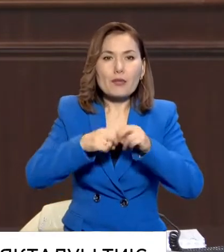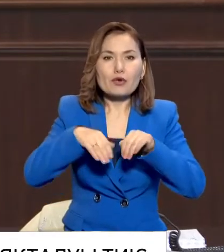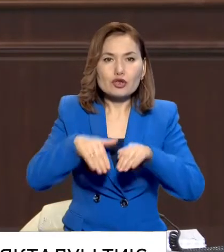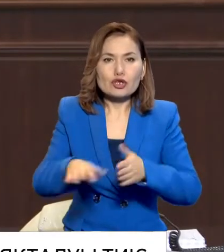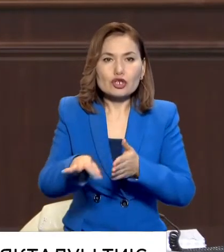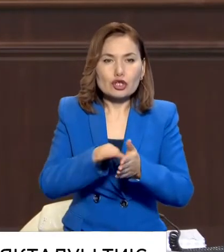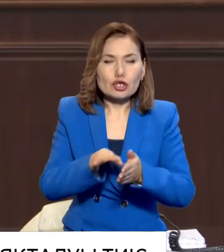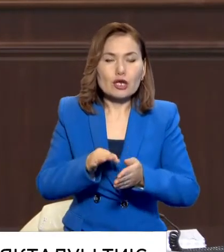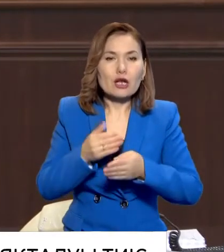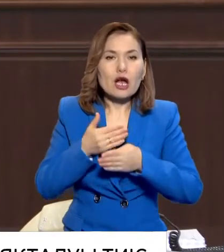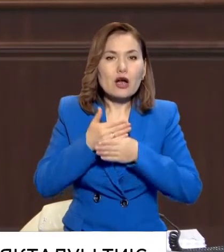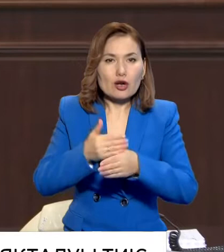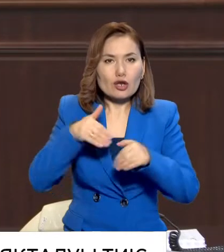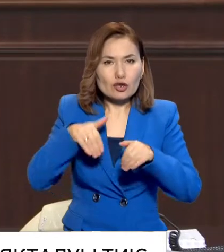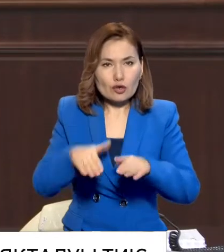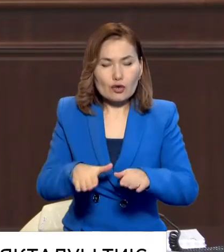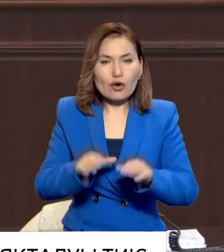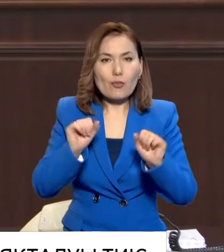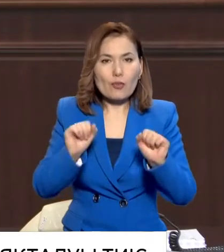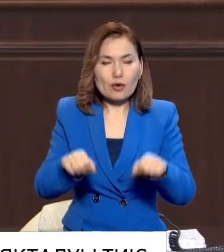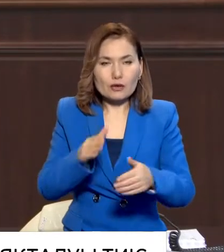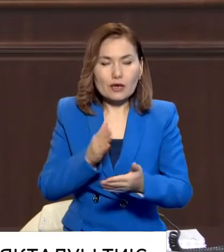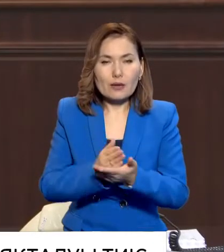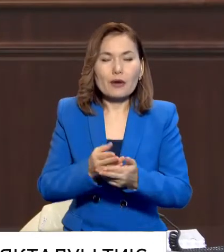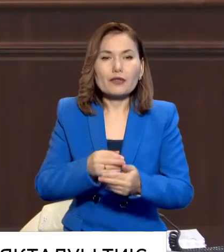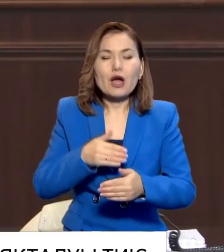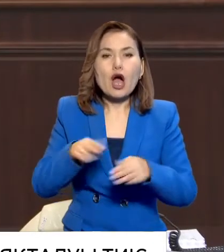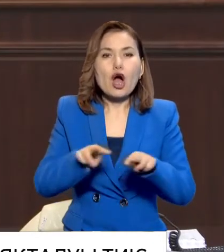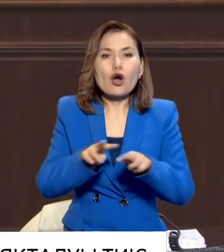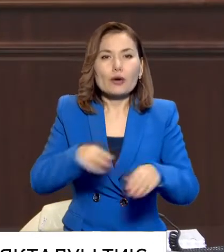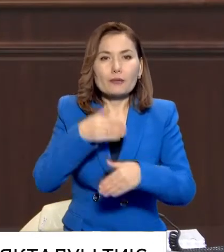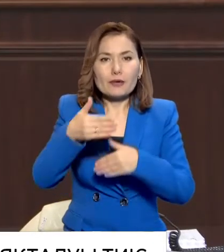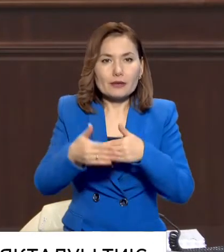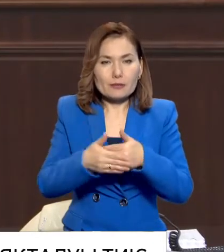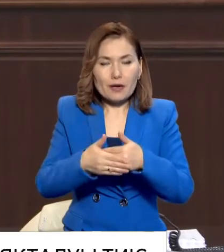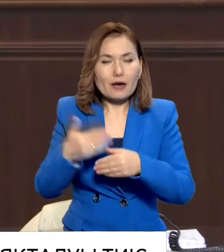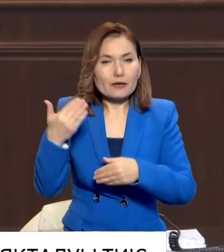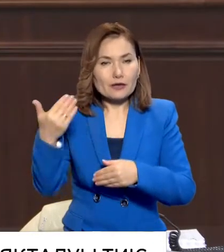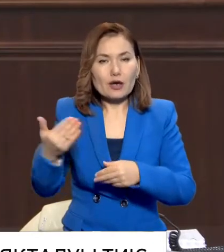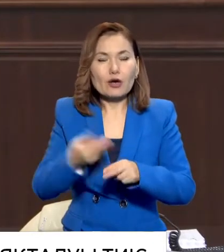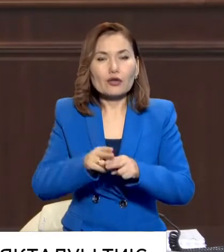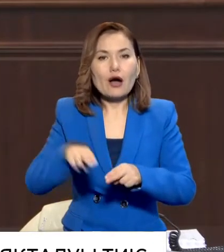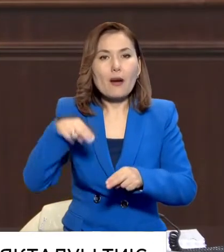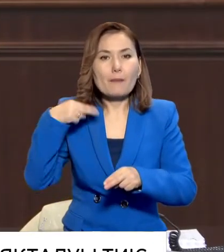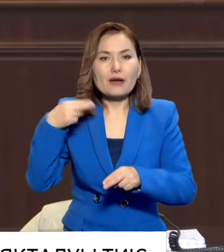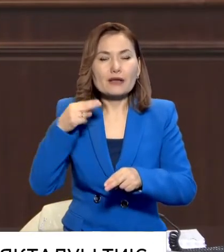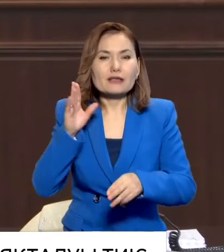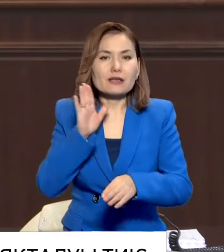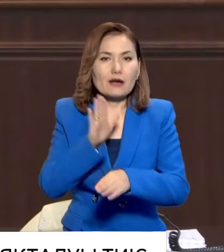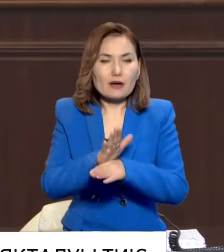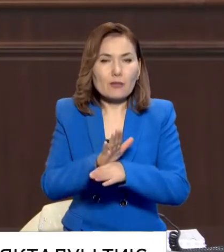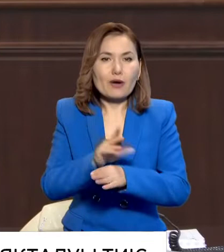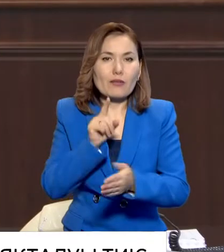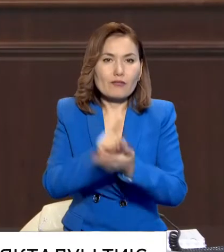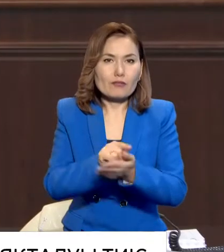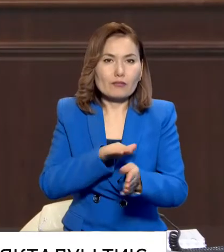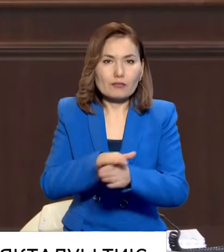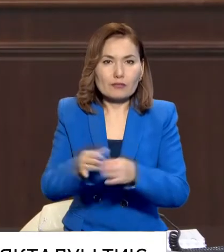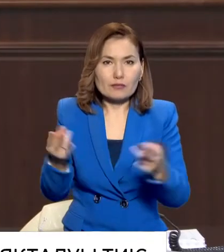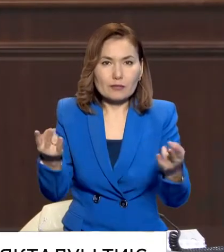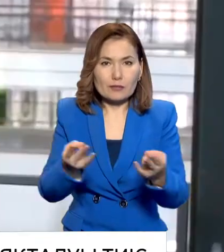береді. Осы ретте үкіметтің алдында мемлекет басшысының тапсырмасын нәтижелі іске асыру міндеті тұр.